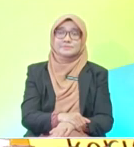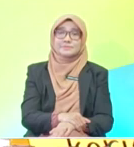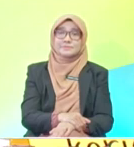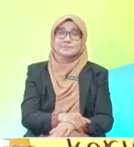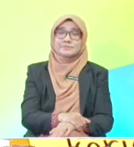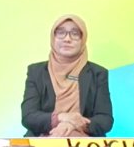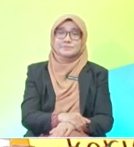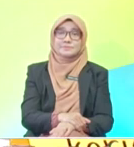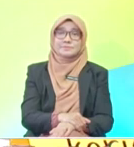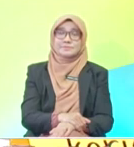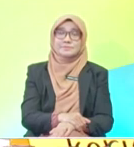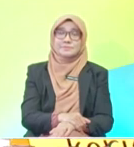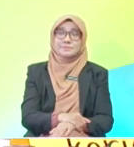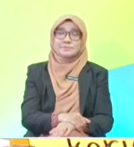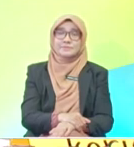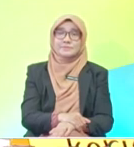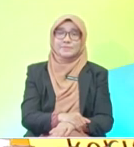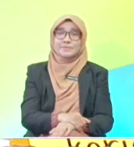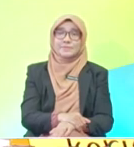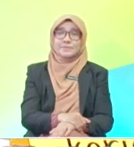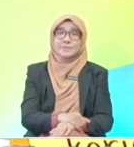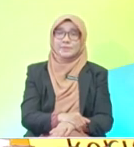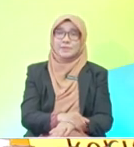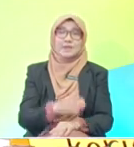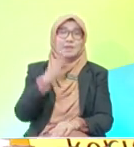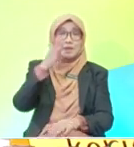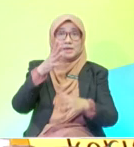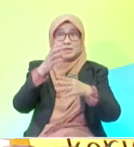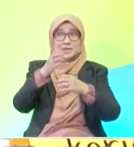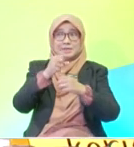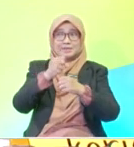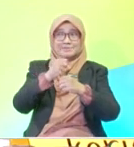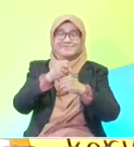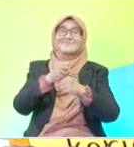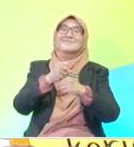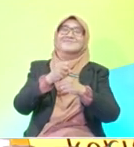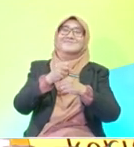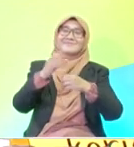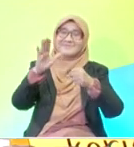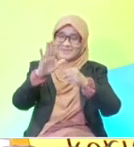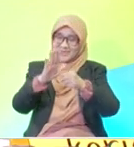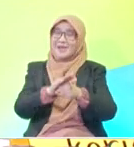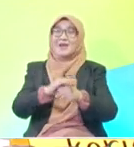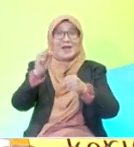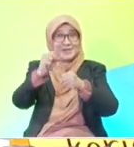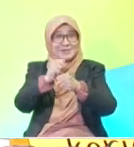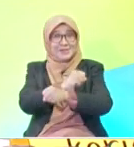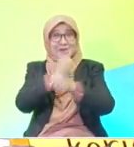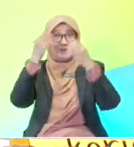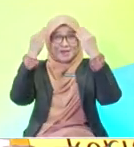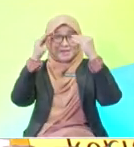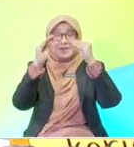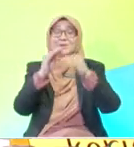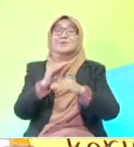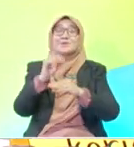Kita dah belajar kan. Okey. Bila dah gunting, kita akan dapat macam ni. Dah siap cikgu. Cikgu dah siapkanlah satu. Tapi